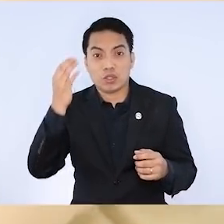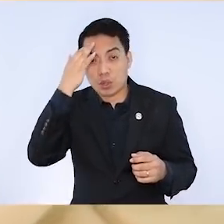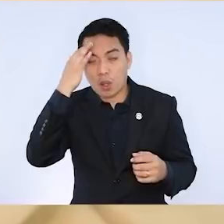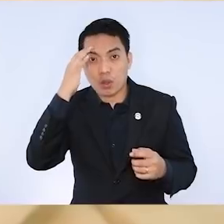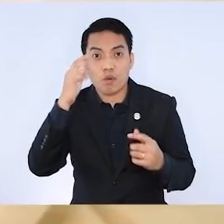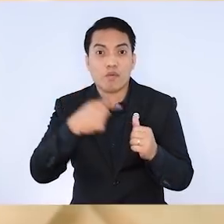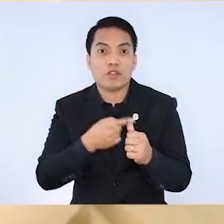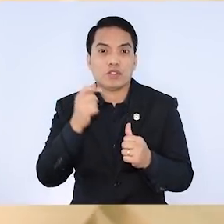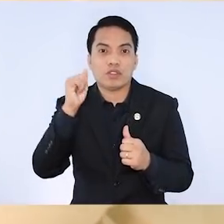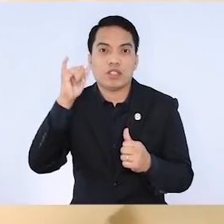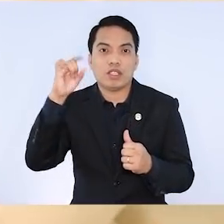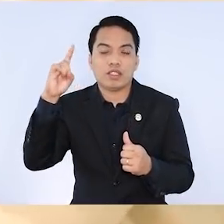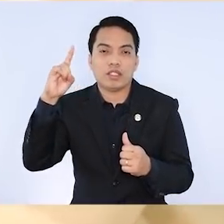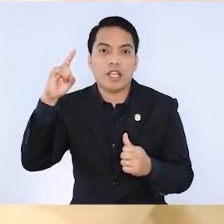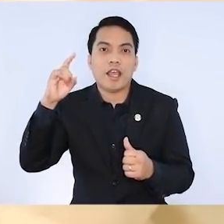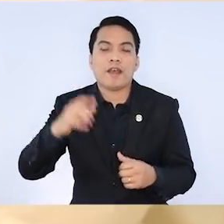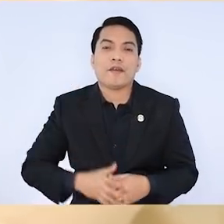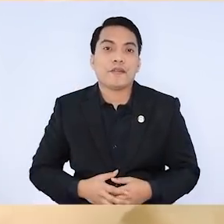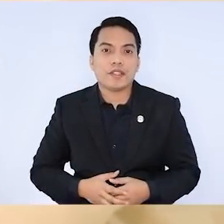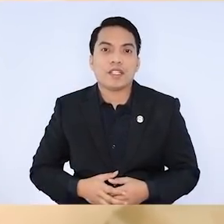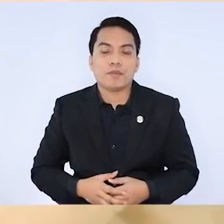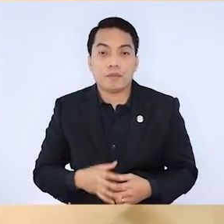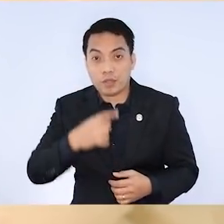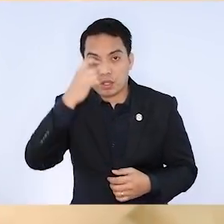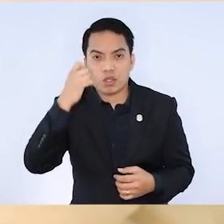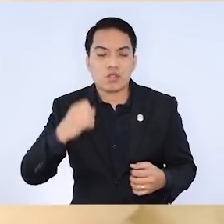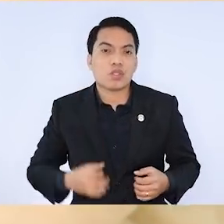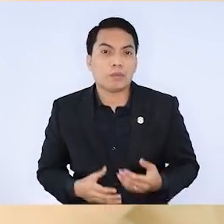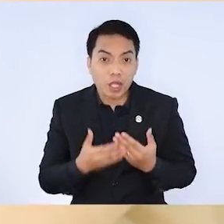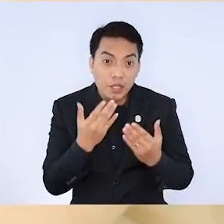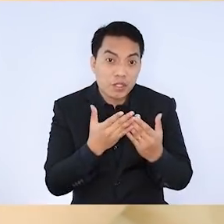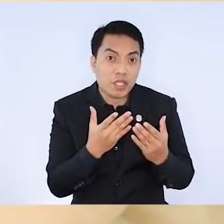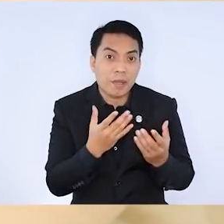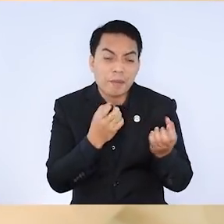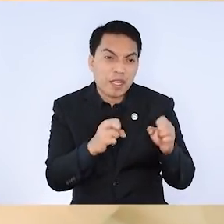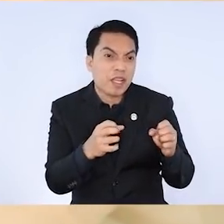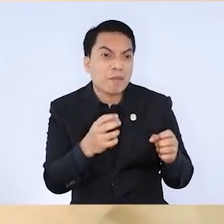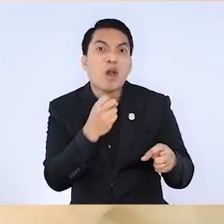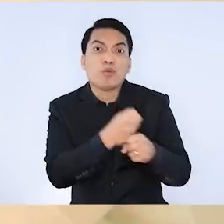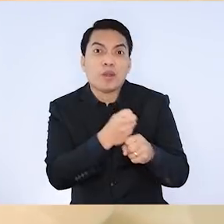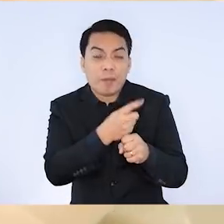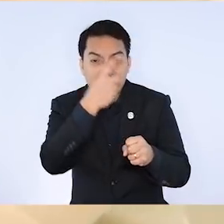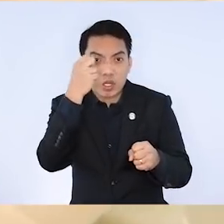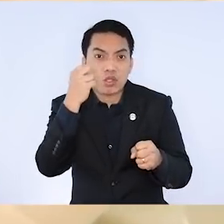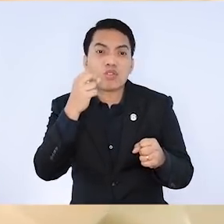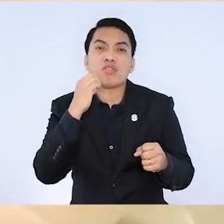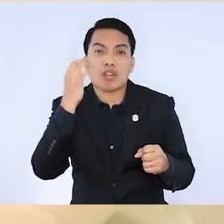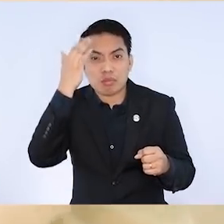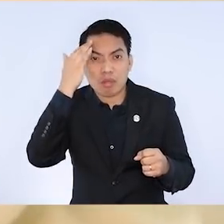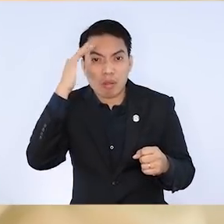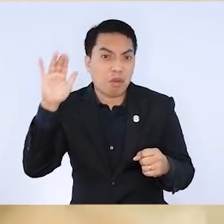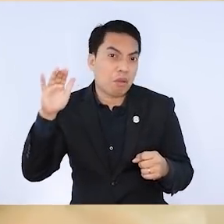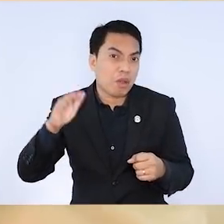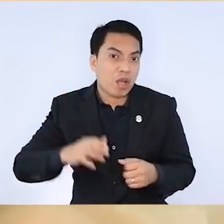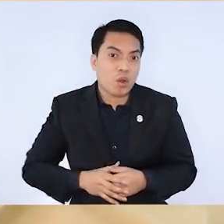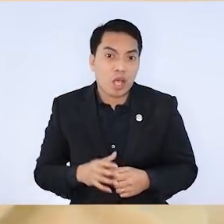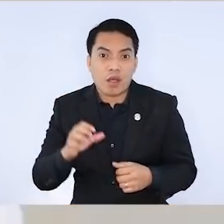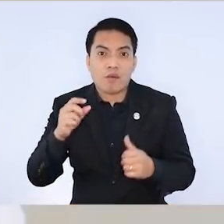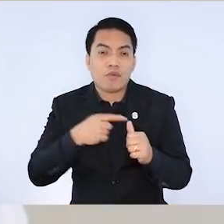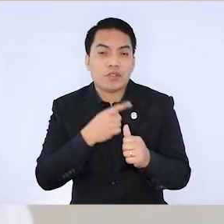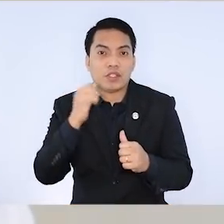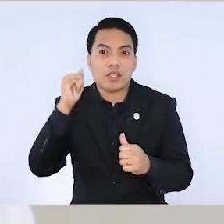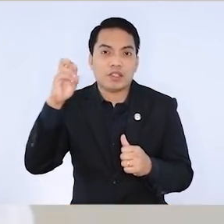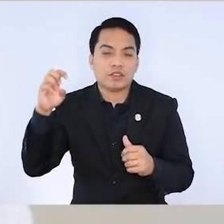yung simpleng case, nagiging komplikado dahil hindi lang nagawa ang tamang paunang lunas. Halimbawa po nito ay ang